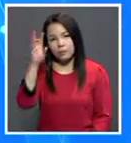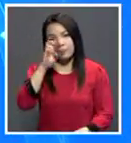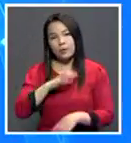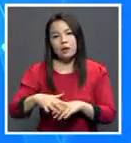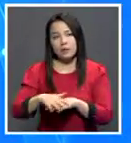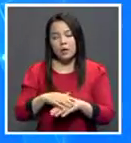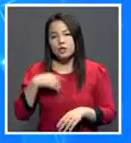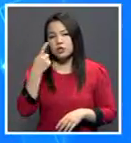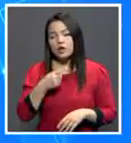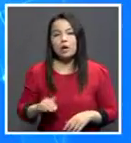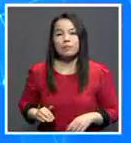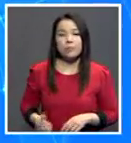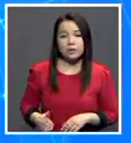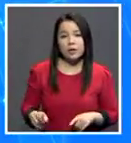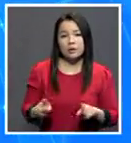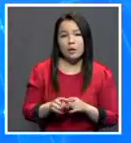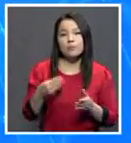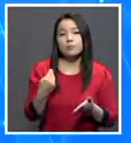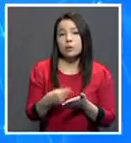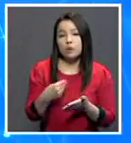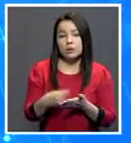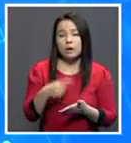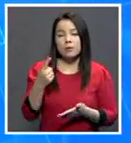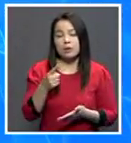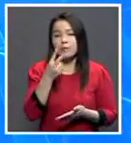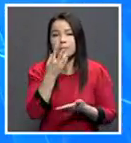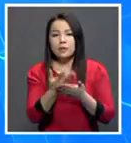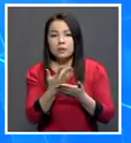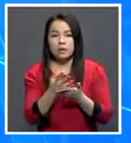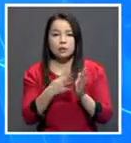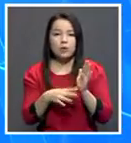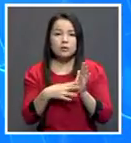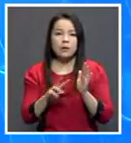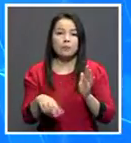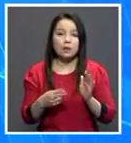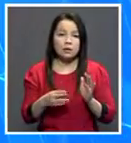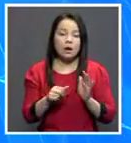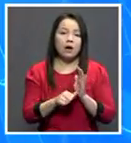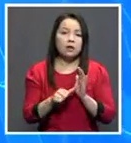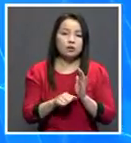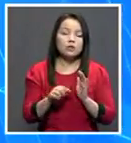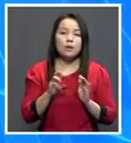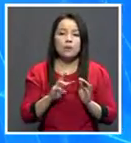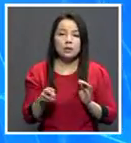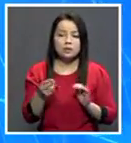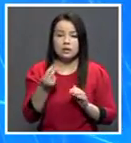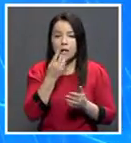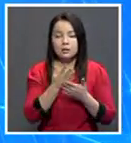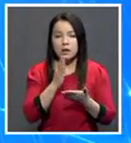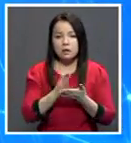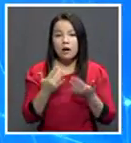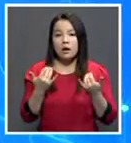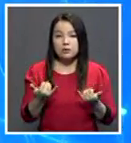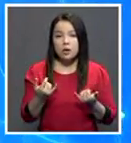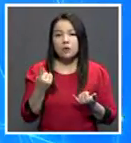Мемлекеттік жекеменшік әріптестік жүйесі арқылы бюджеттің бір мезгілдік шығыны 90 миллиард 600 миллион теңгеге кемді. Яғни бүгінге дейін